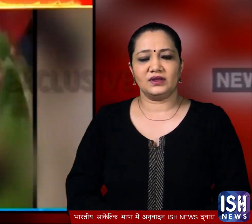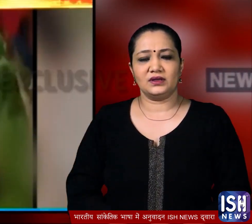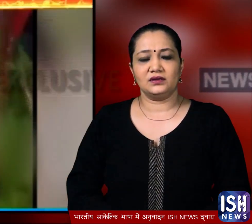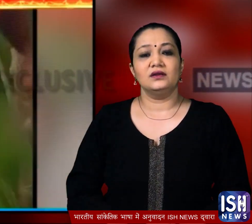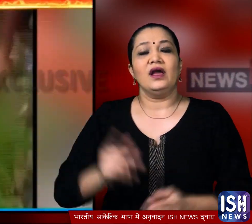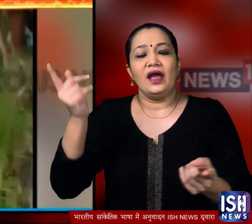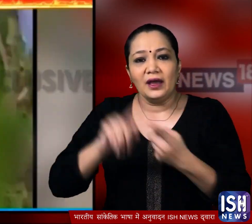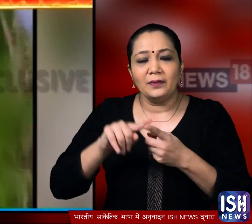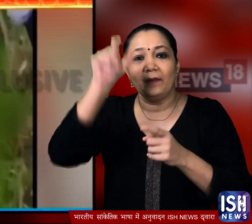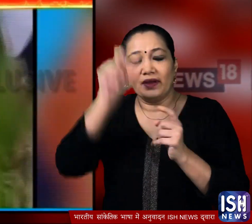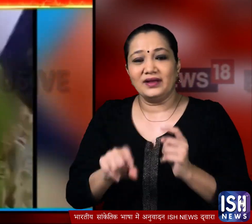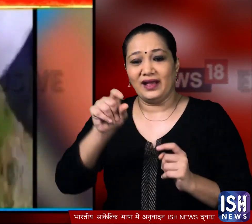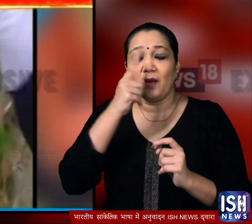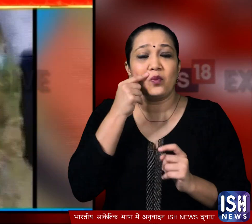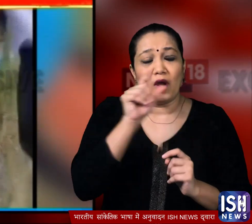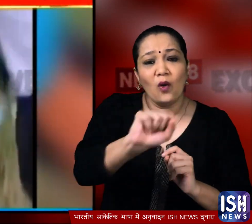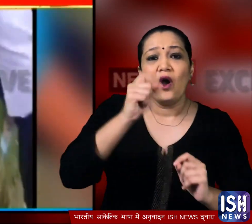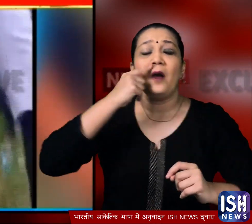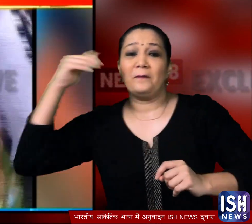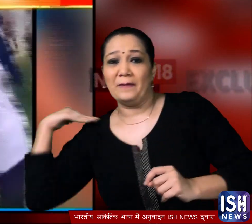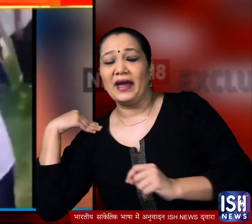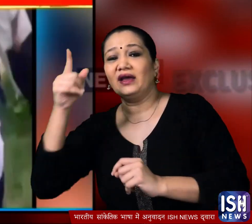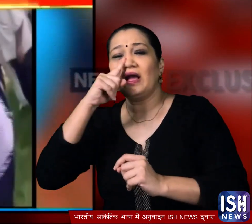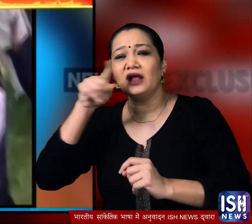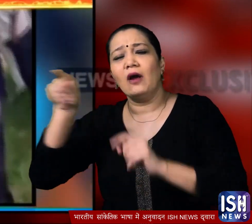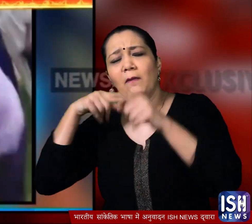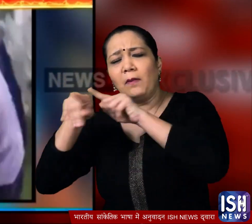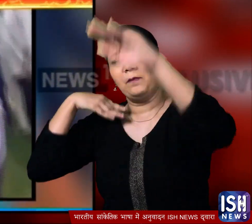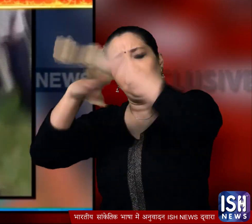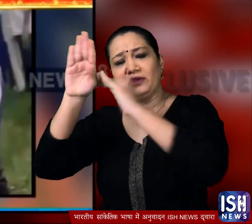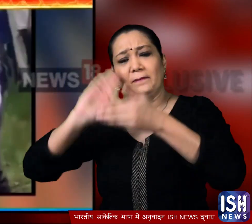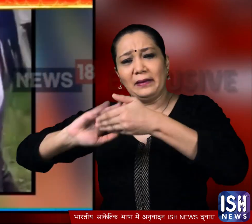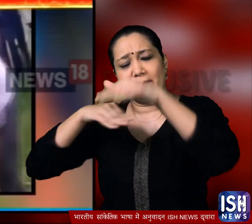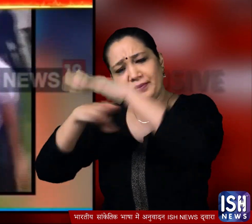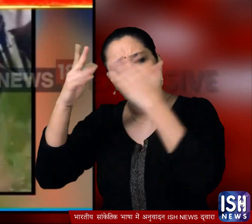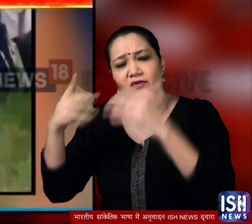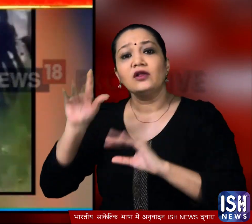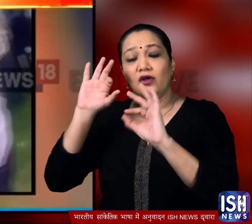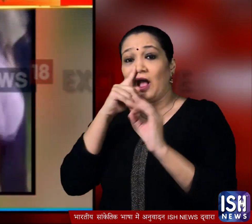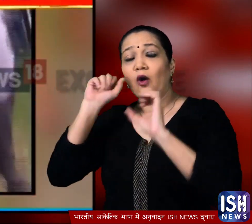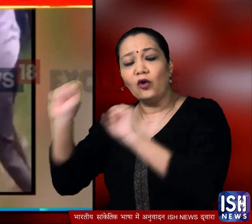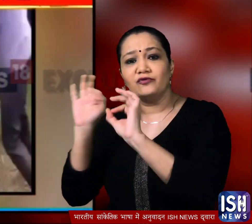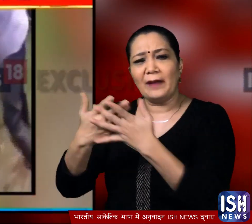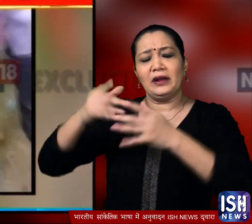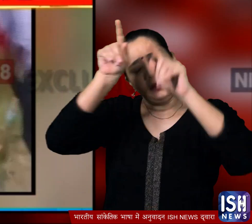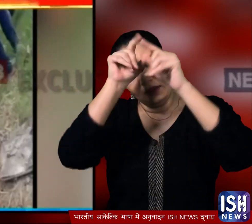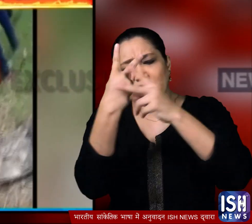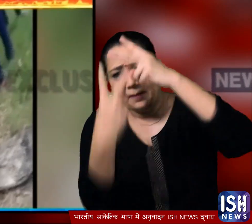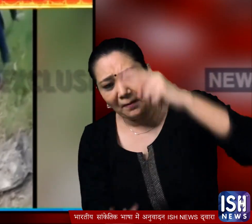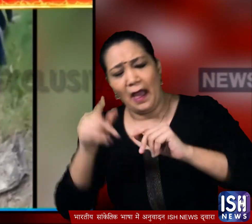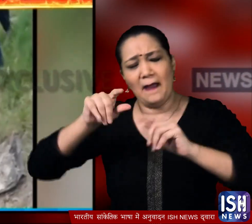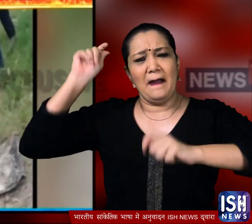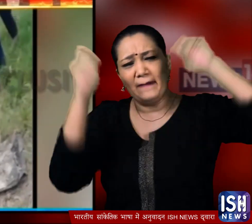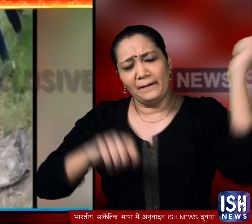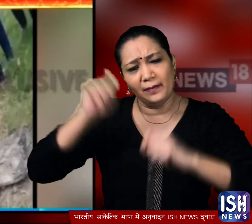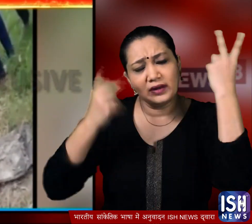आरोप है कि पीड़ित युवक का भाई गांव की ही एक लड़की को लेकर फरार हो गया, जिसके बाद उसका पता जानने के लिए लड़की के घर वालों ने उसे इस तरह से पीटा। पिटाई